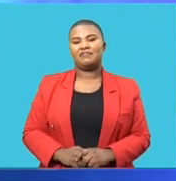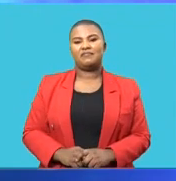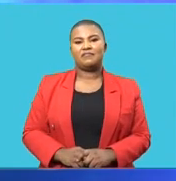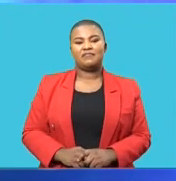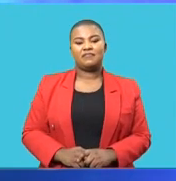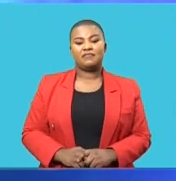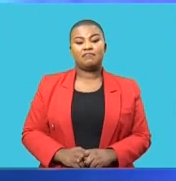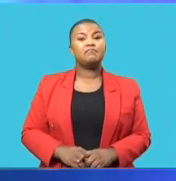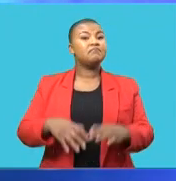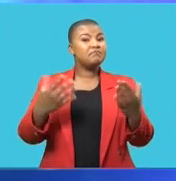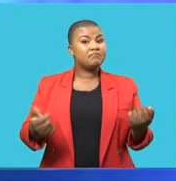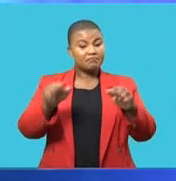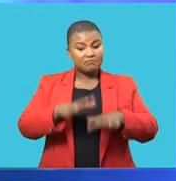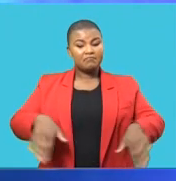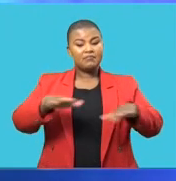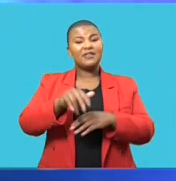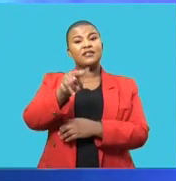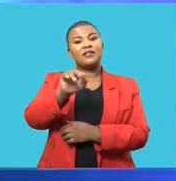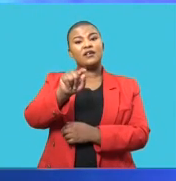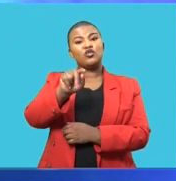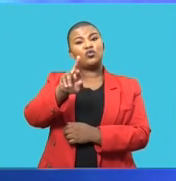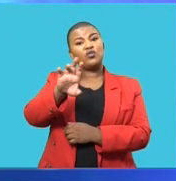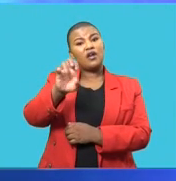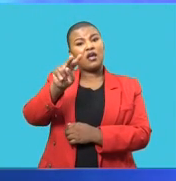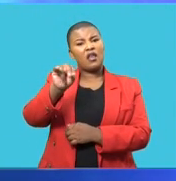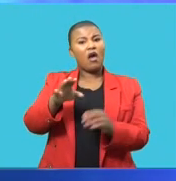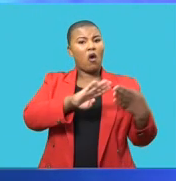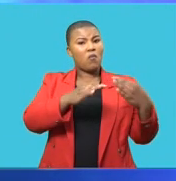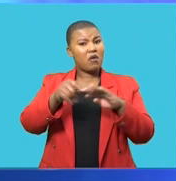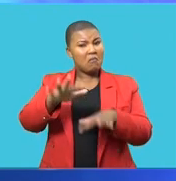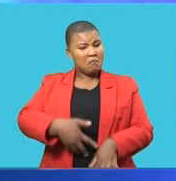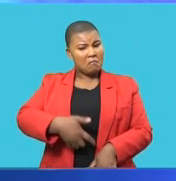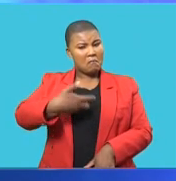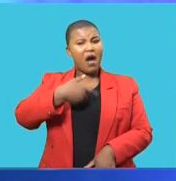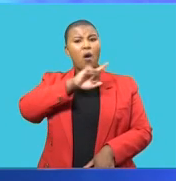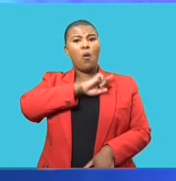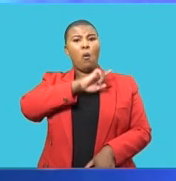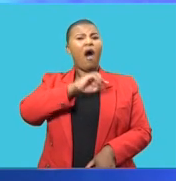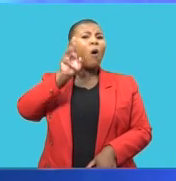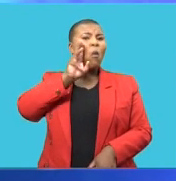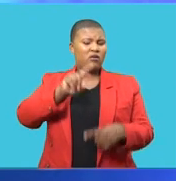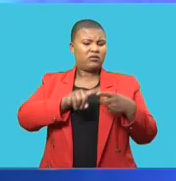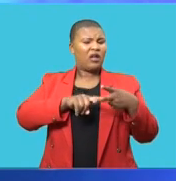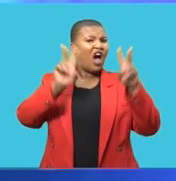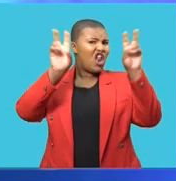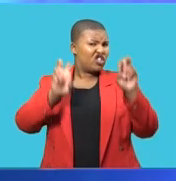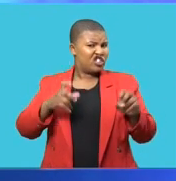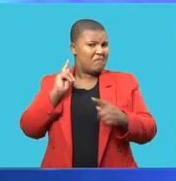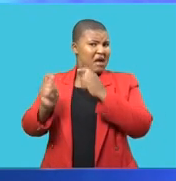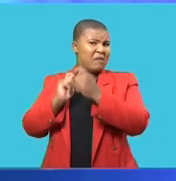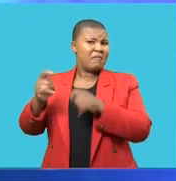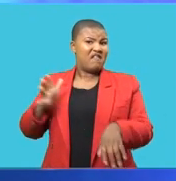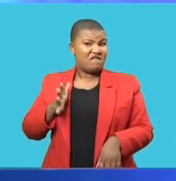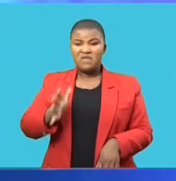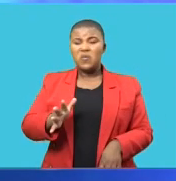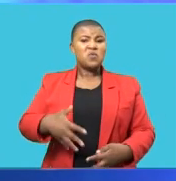Baahi ba motsaneng wa Naturena, Borwa, ho Johannesburg ba hwantetse dikantorong tsa Tonakgolo ya profinsi ya Gauteng e leng Panyaza Lesufi, pejana kajeno,